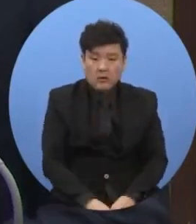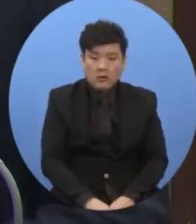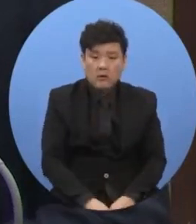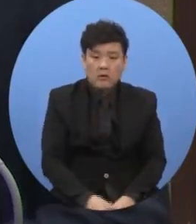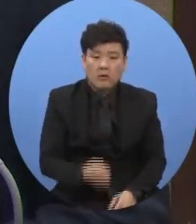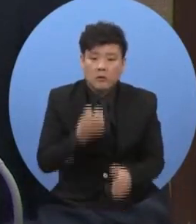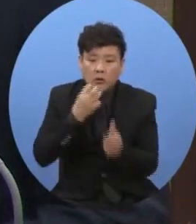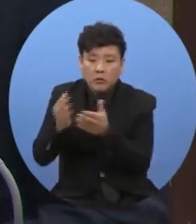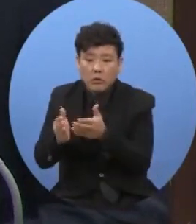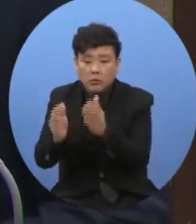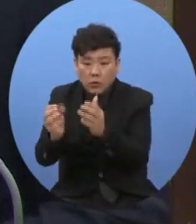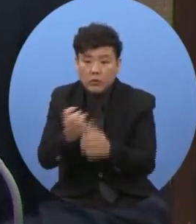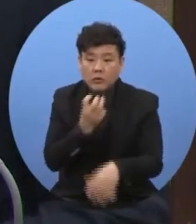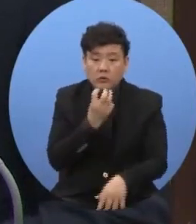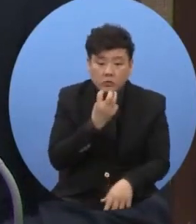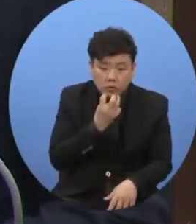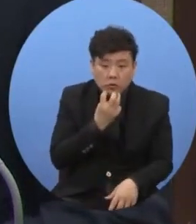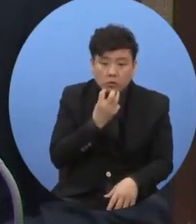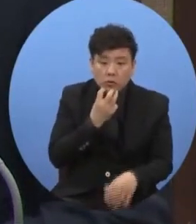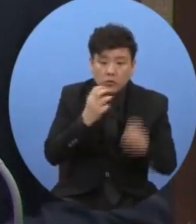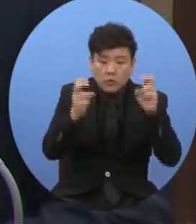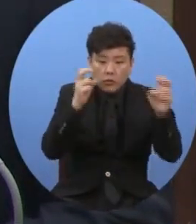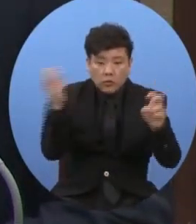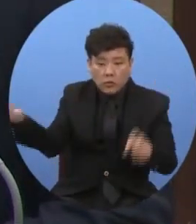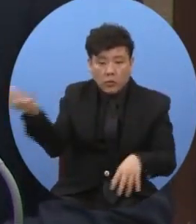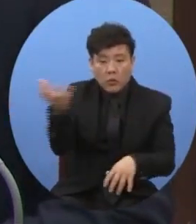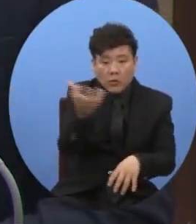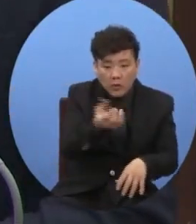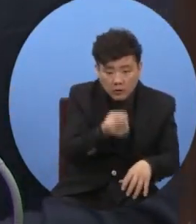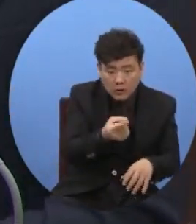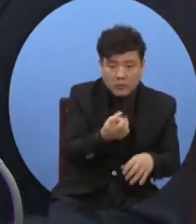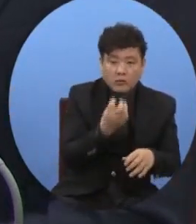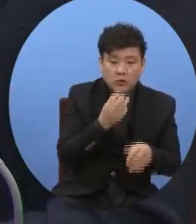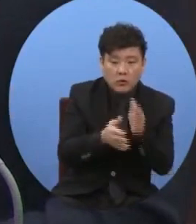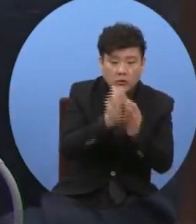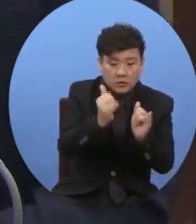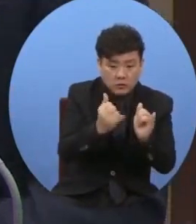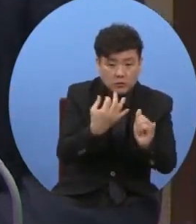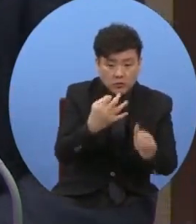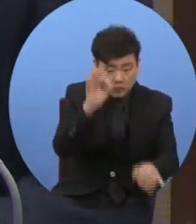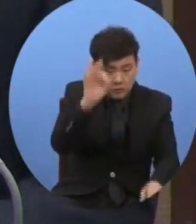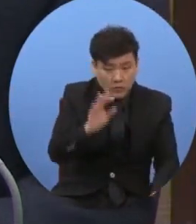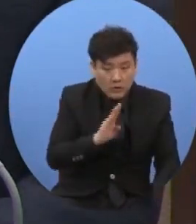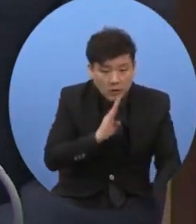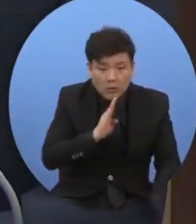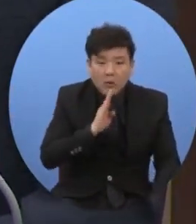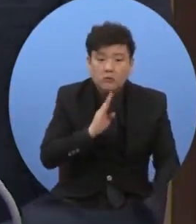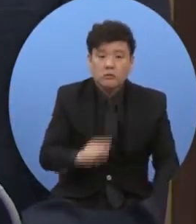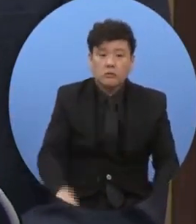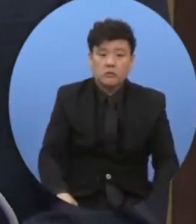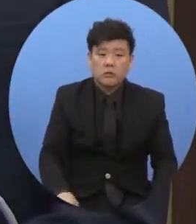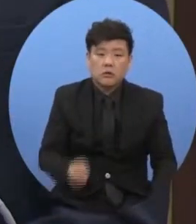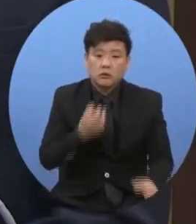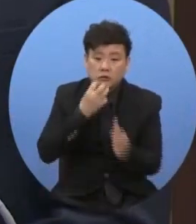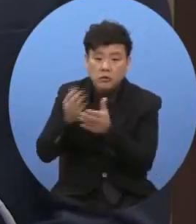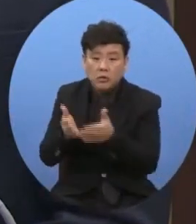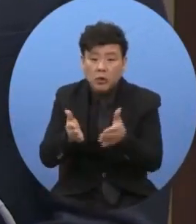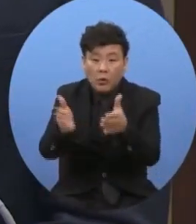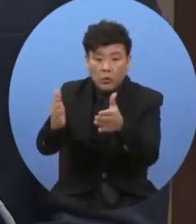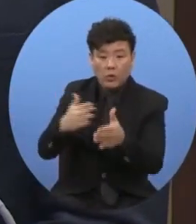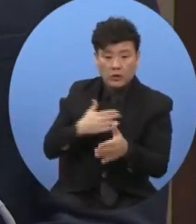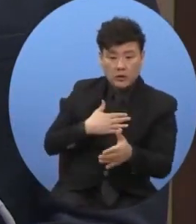본다고 말씀하셨잖아요. 그렇습니다. 뭐 그러한 이제 생각은 계속 있을 거라고 생각하고. 그래서 이번에 시작할 때부터 경기도에 오픈을 했지